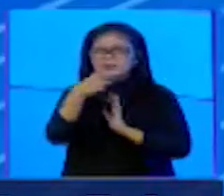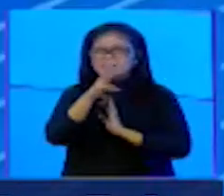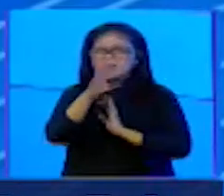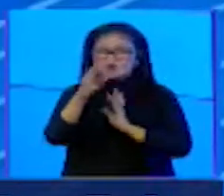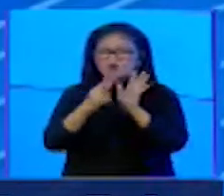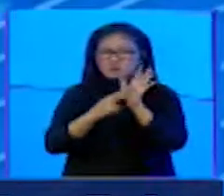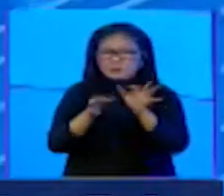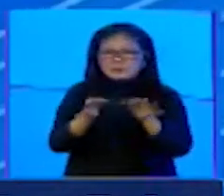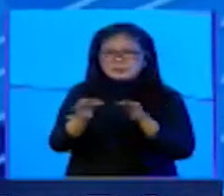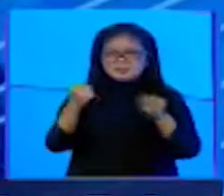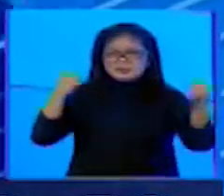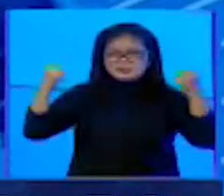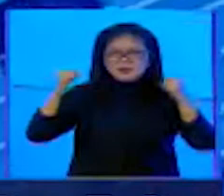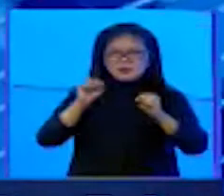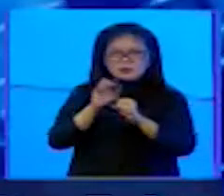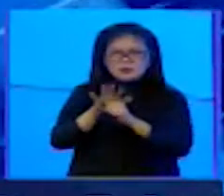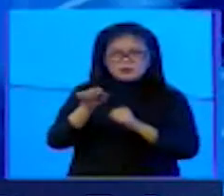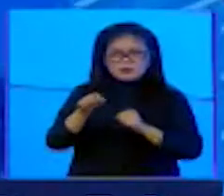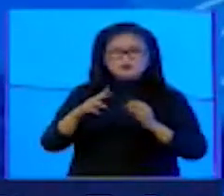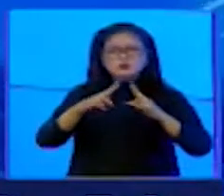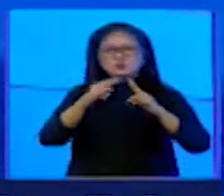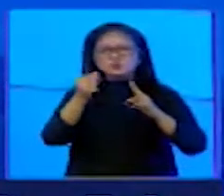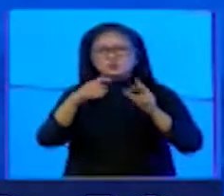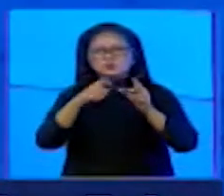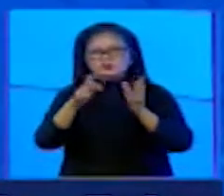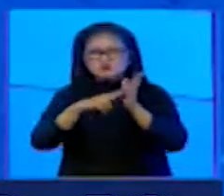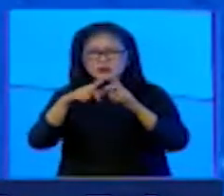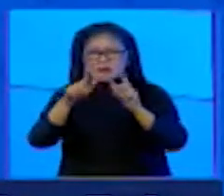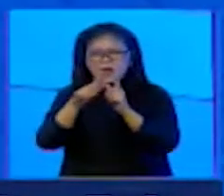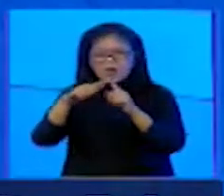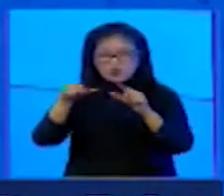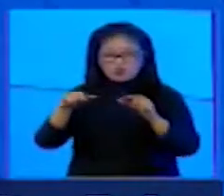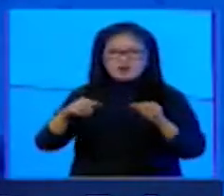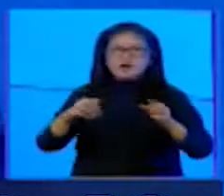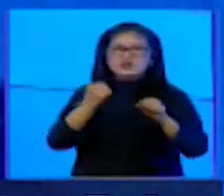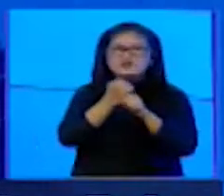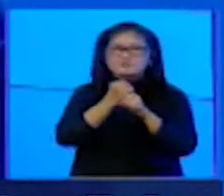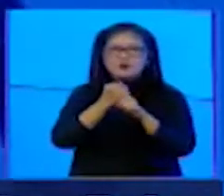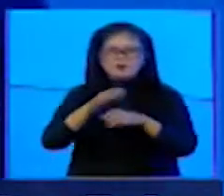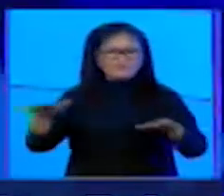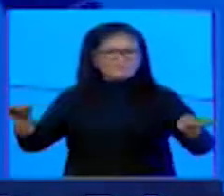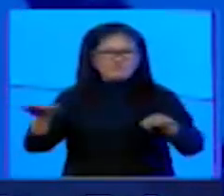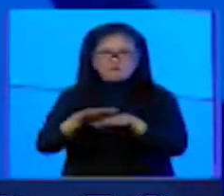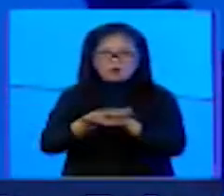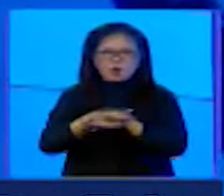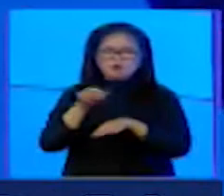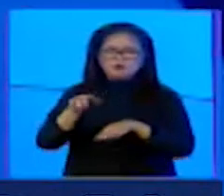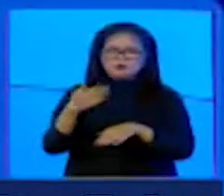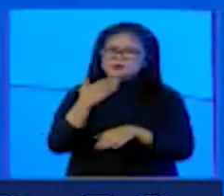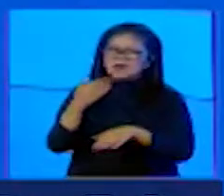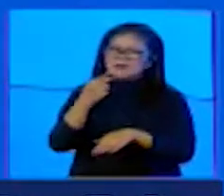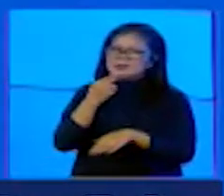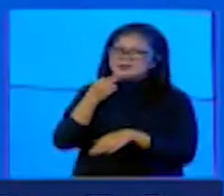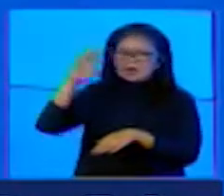darurat COVID-19 di antaranya Asrama Haji dan Rusunawa Gemawang penuh. Kita langsung tanya ke Kepala Dinas